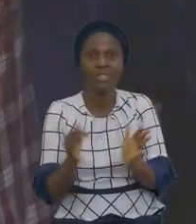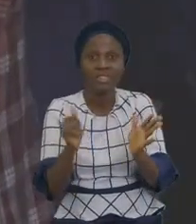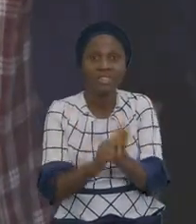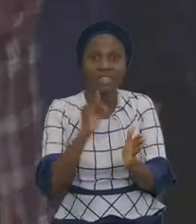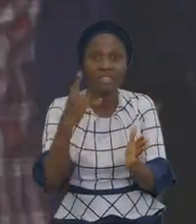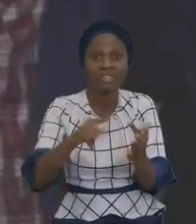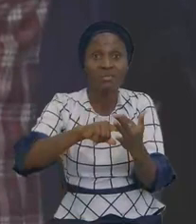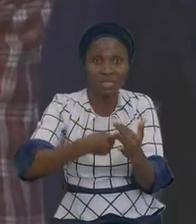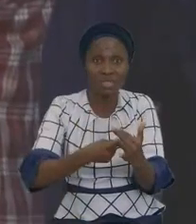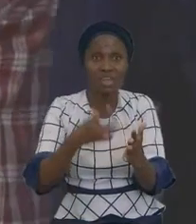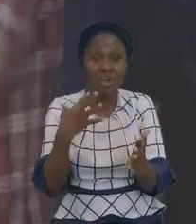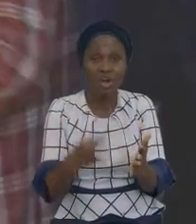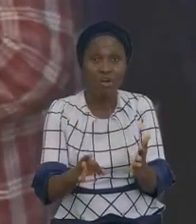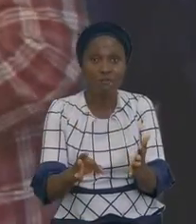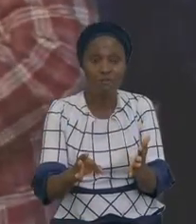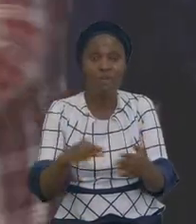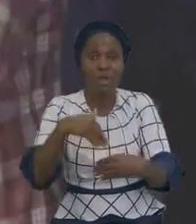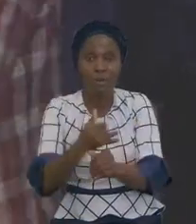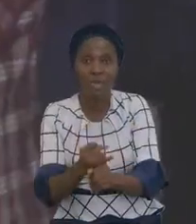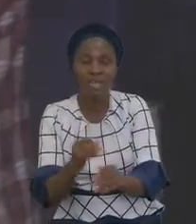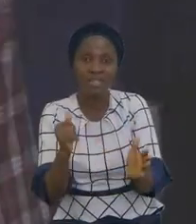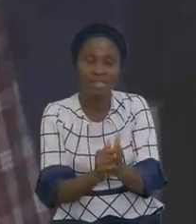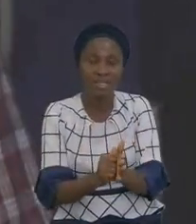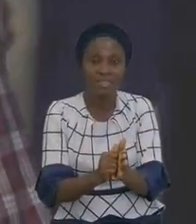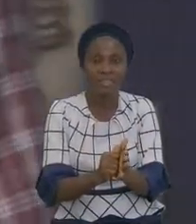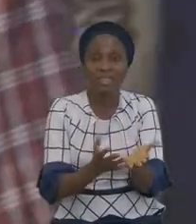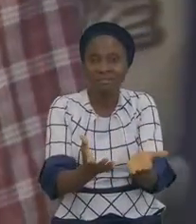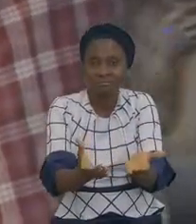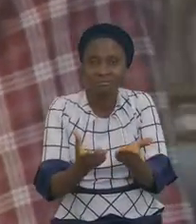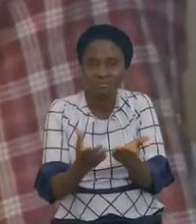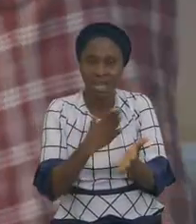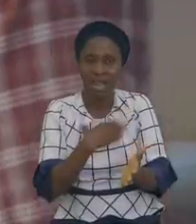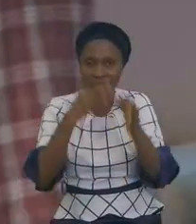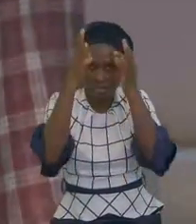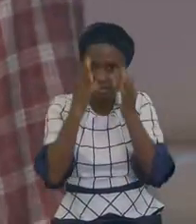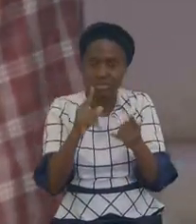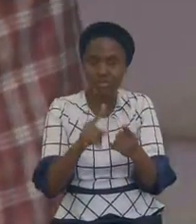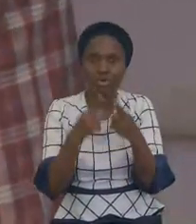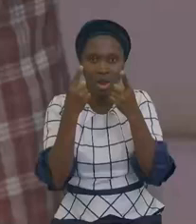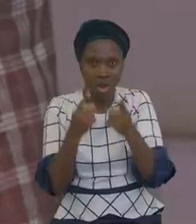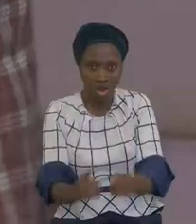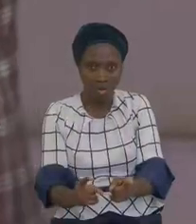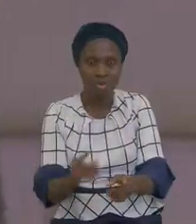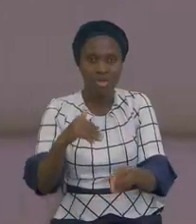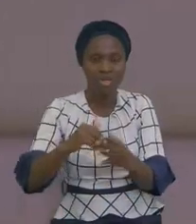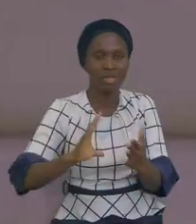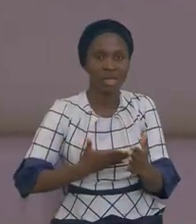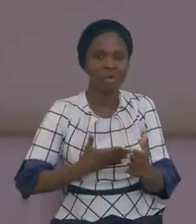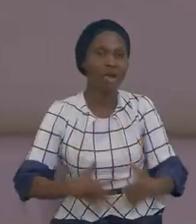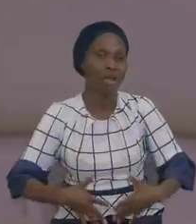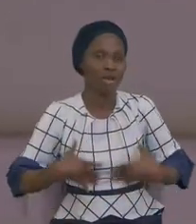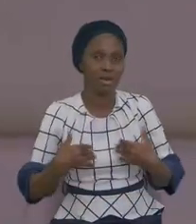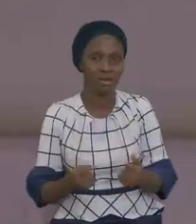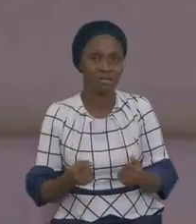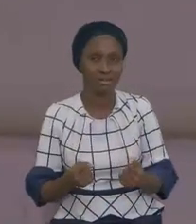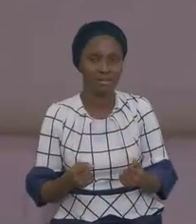C'est le départ de prendre le désir, la décision et la rendre applicable dans notre